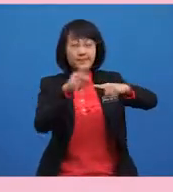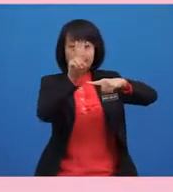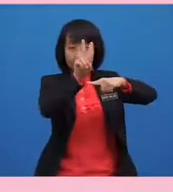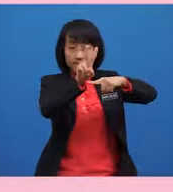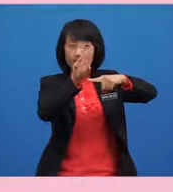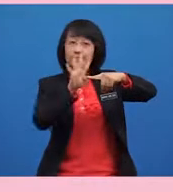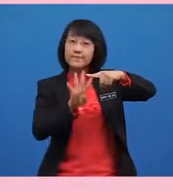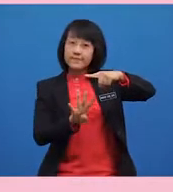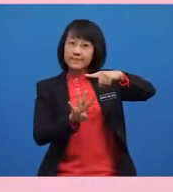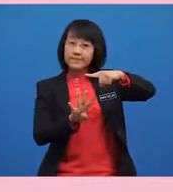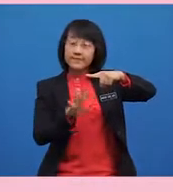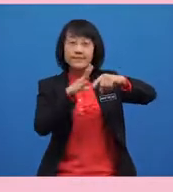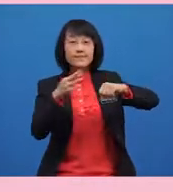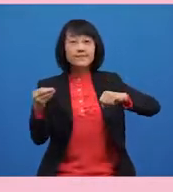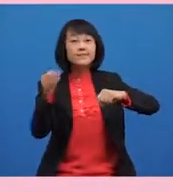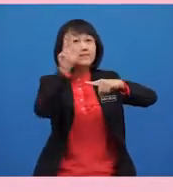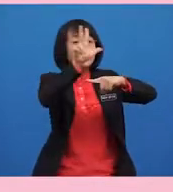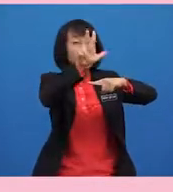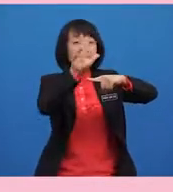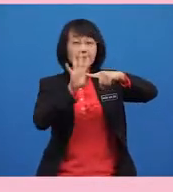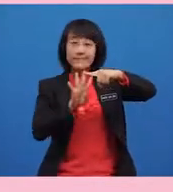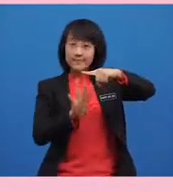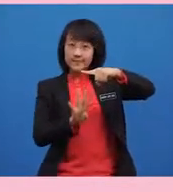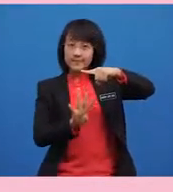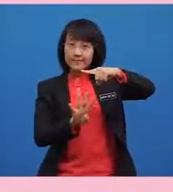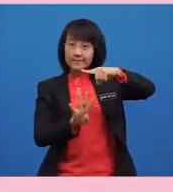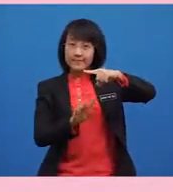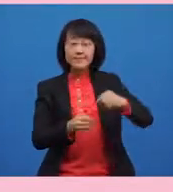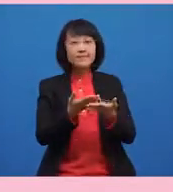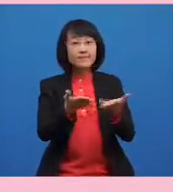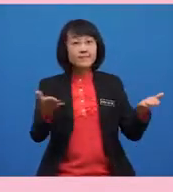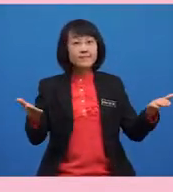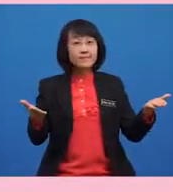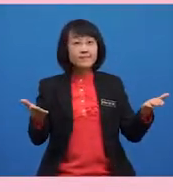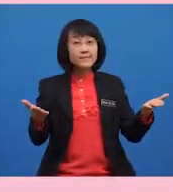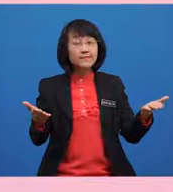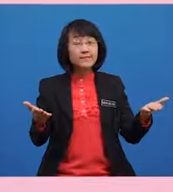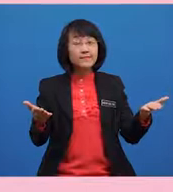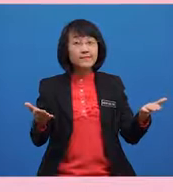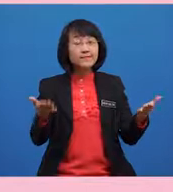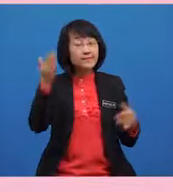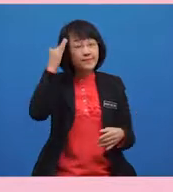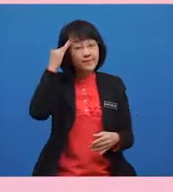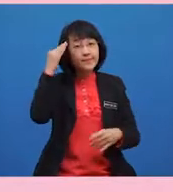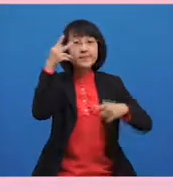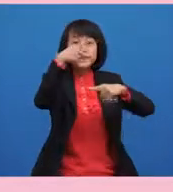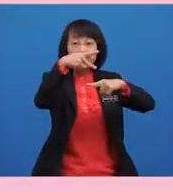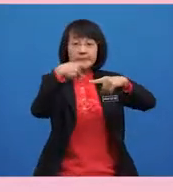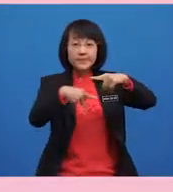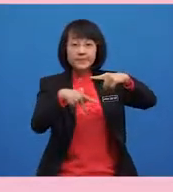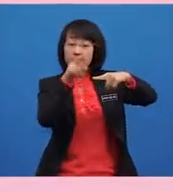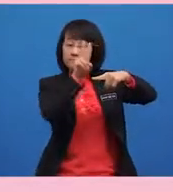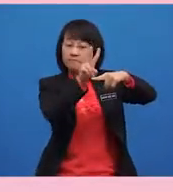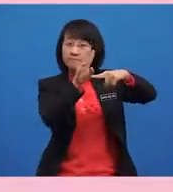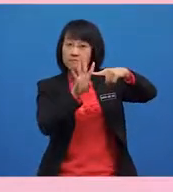2/4 dan 3/4. Kamu dapati pecahan 2/4